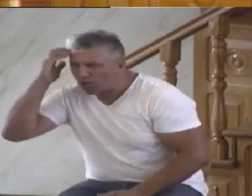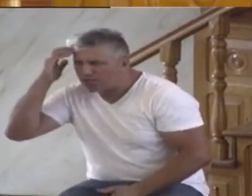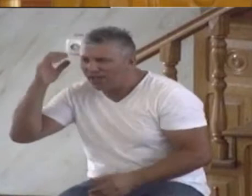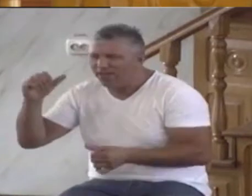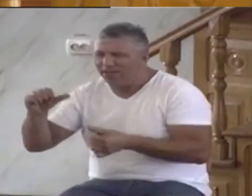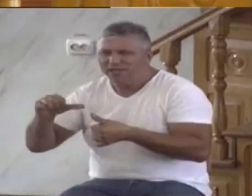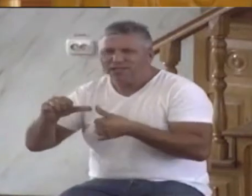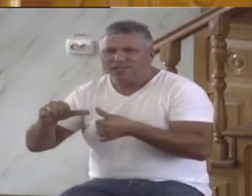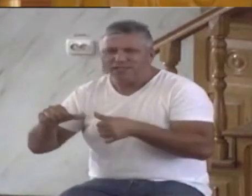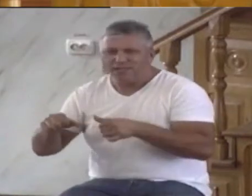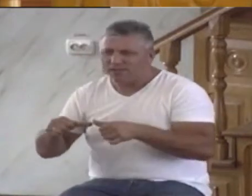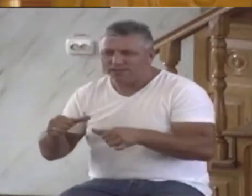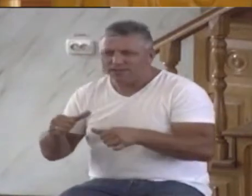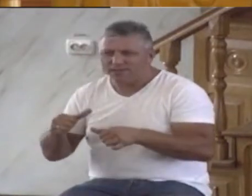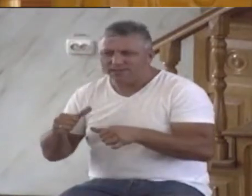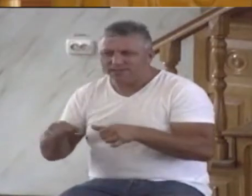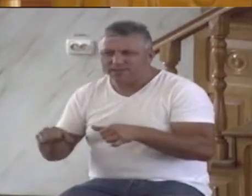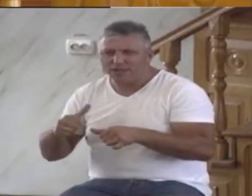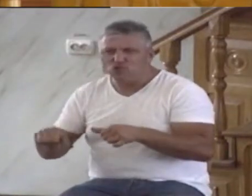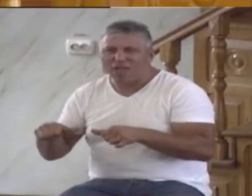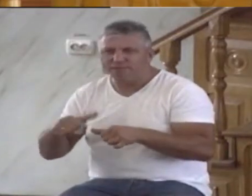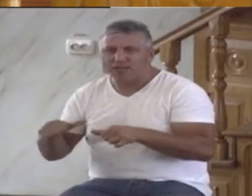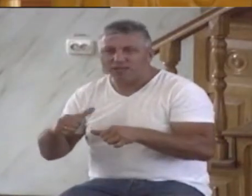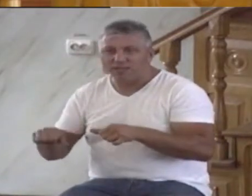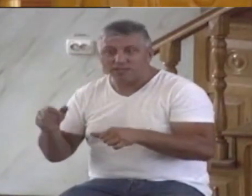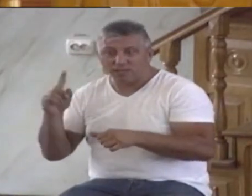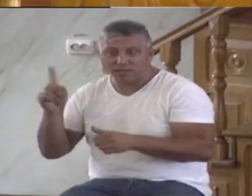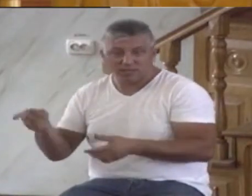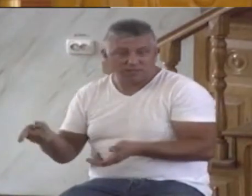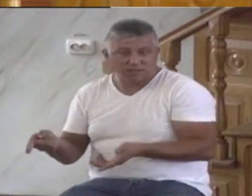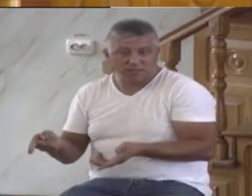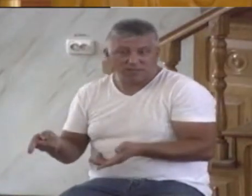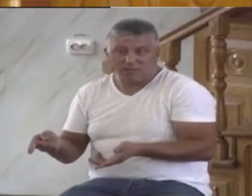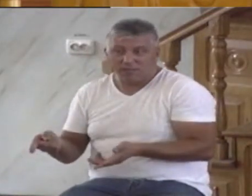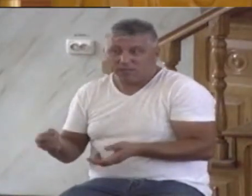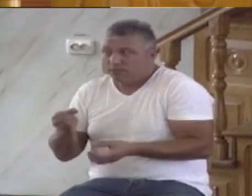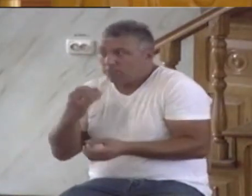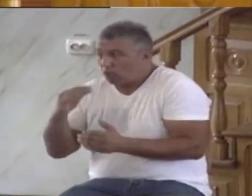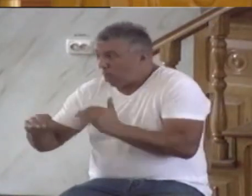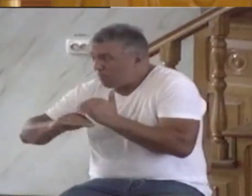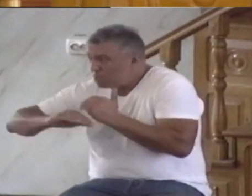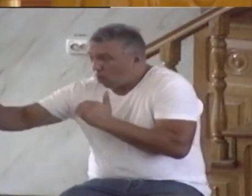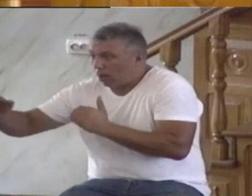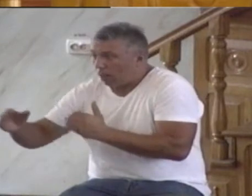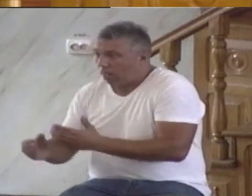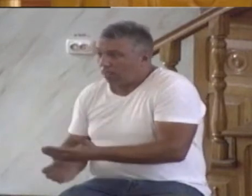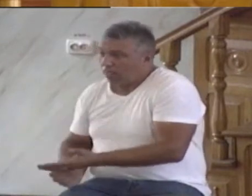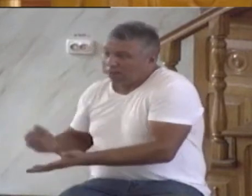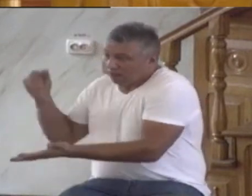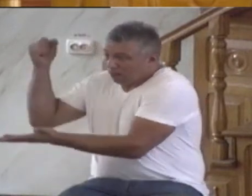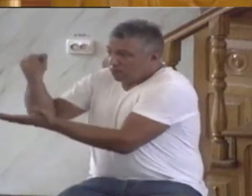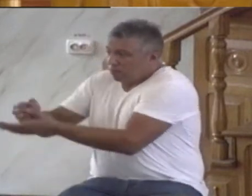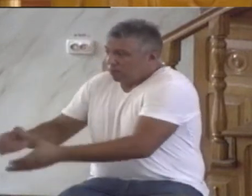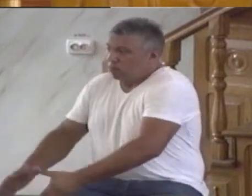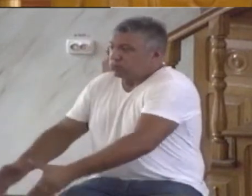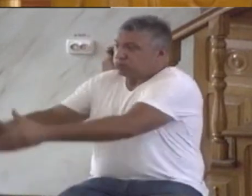И пока он сидел в церкви и поклонялся, эта вышка качала и приносила ему миллионы.